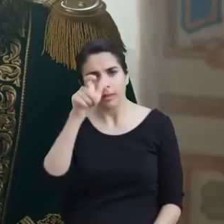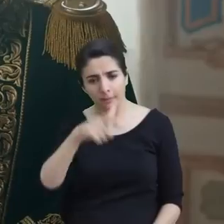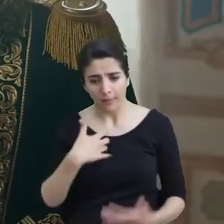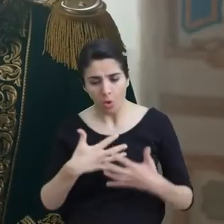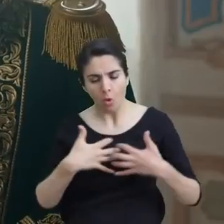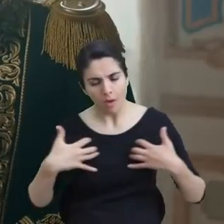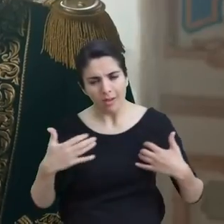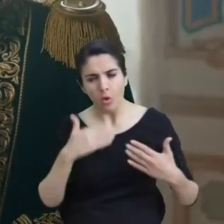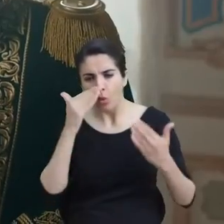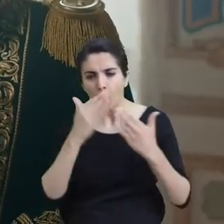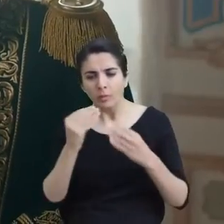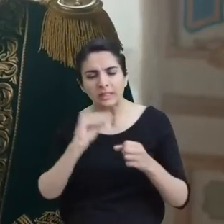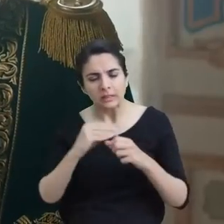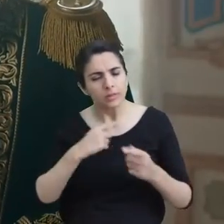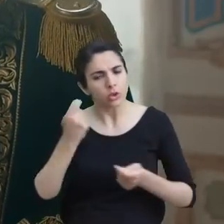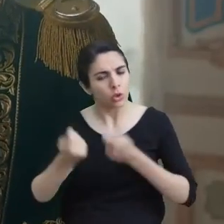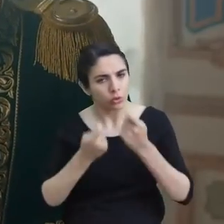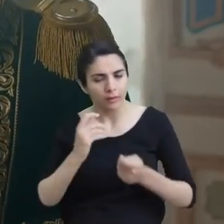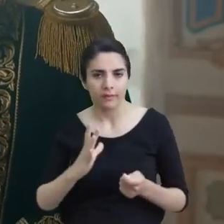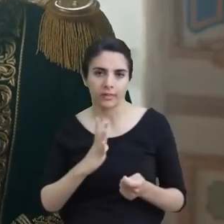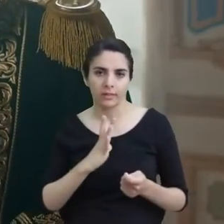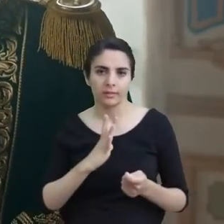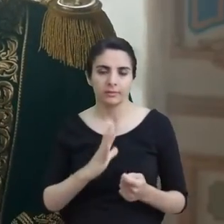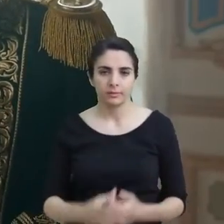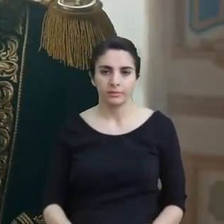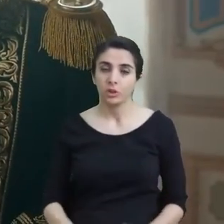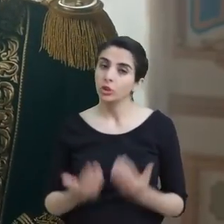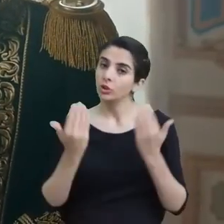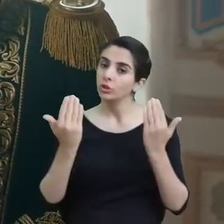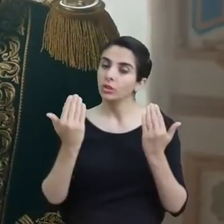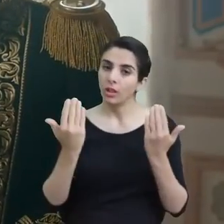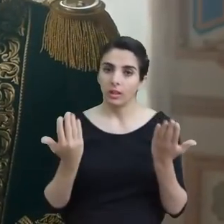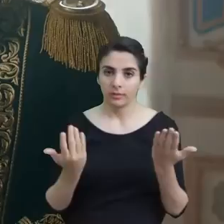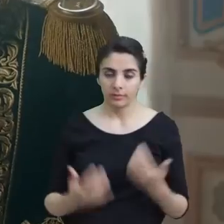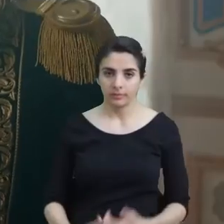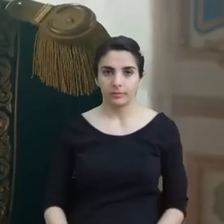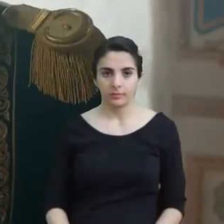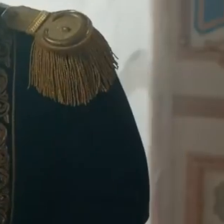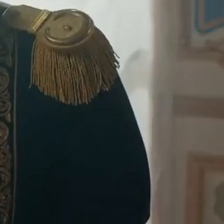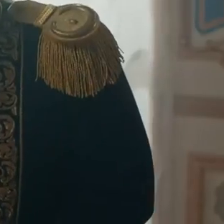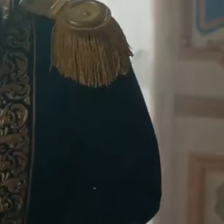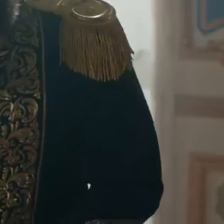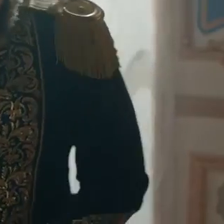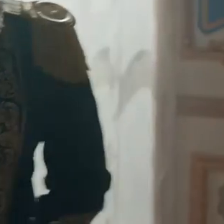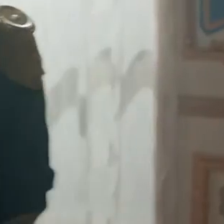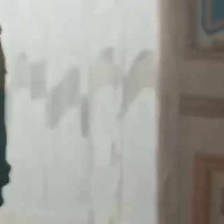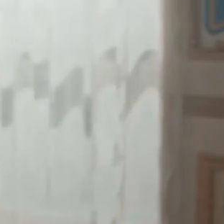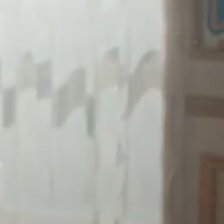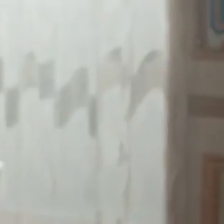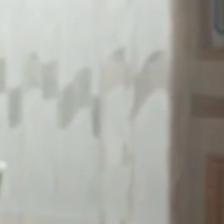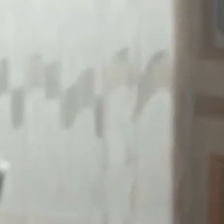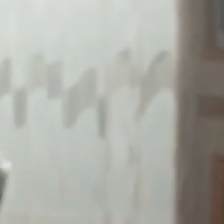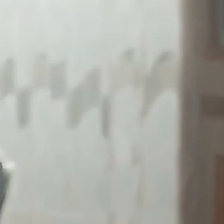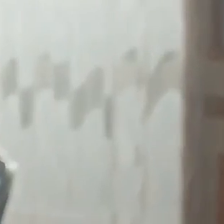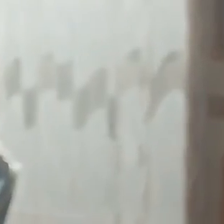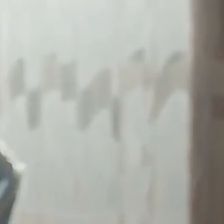Sultanımın güvenine layık olmak için elimden geleni yapacağım. İnşallah. Baş eğip selam verdi, geri gidiyor. Sultan